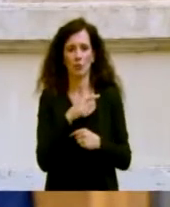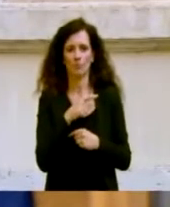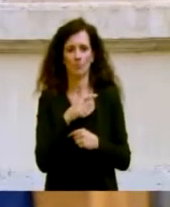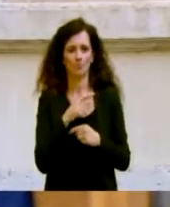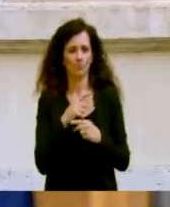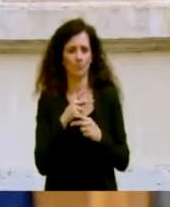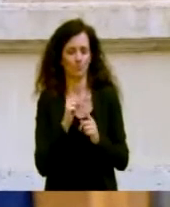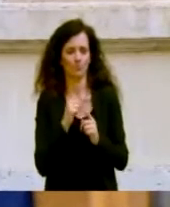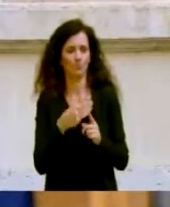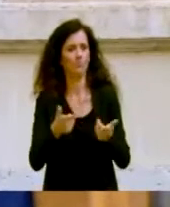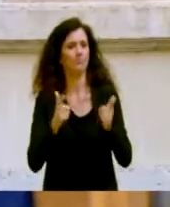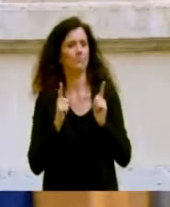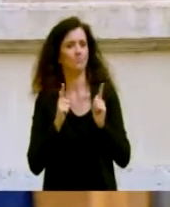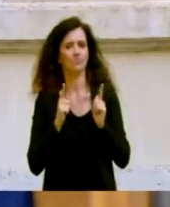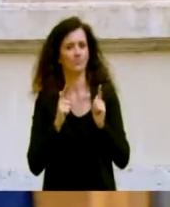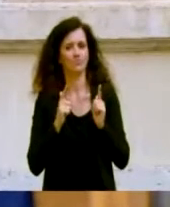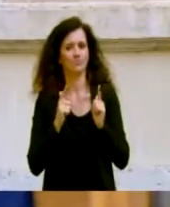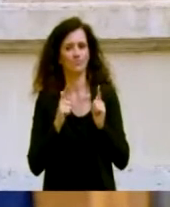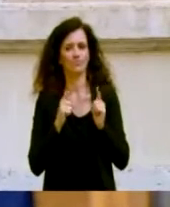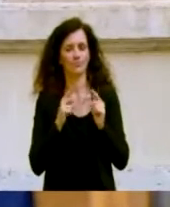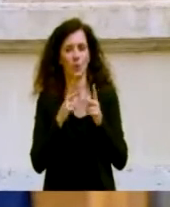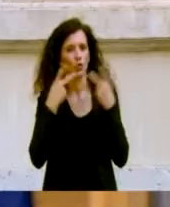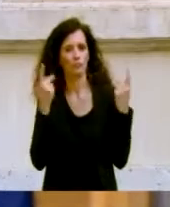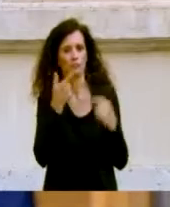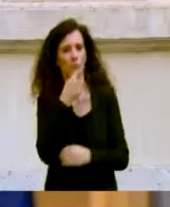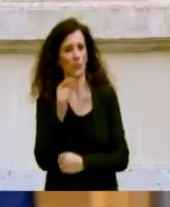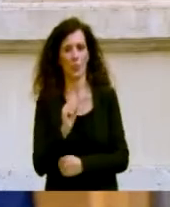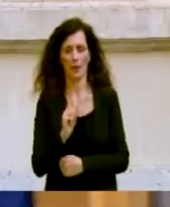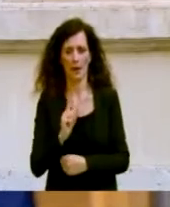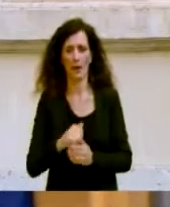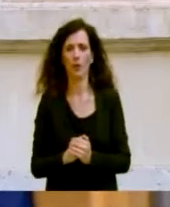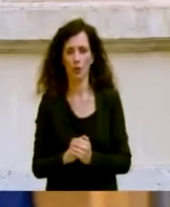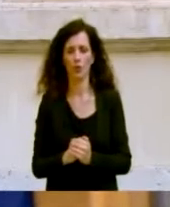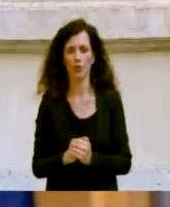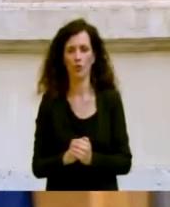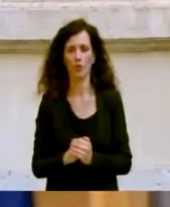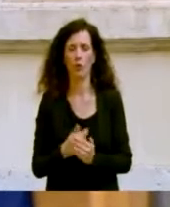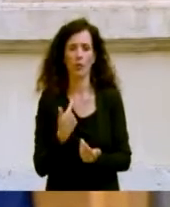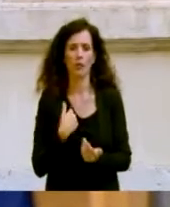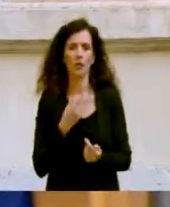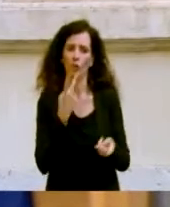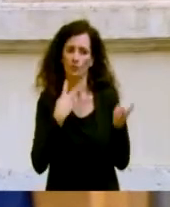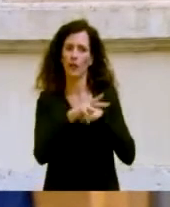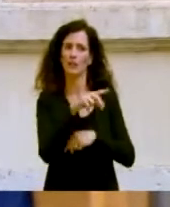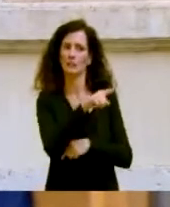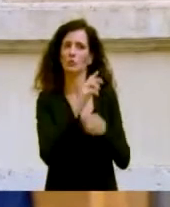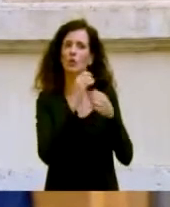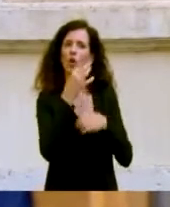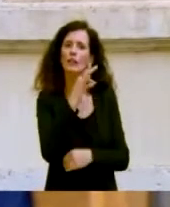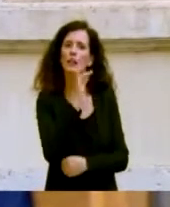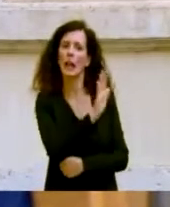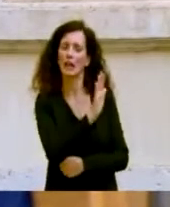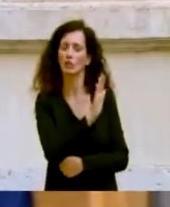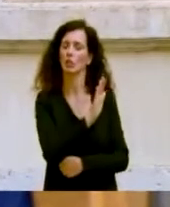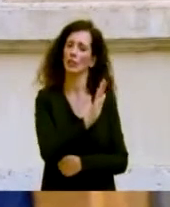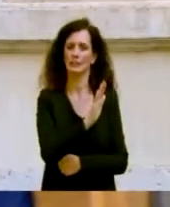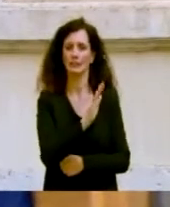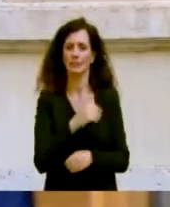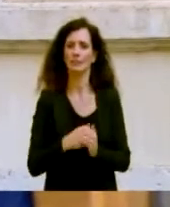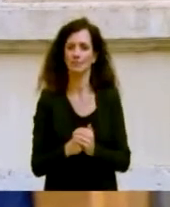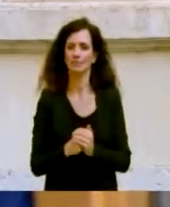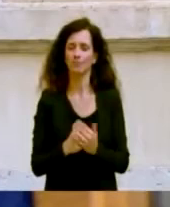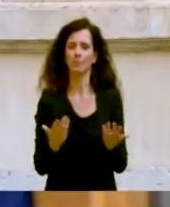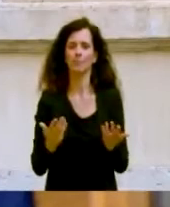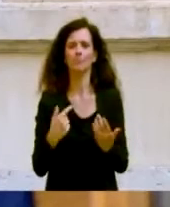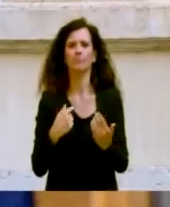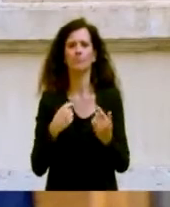la rimando al mittente perché è assolutamente infelice. Però voglio dire, abbiamo la responsabilità di governare un paese. Lei ha